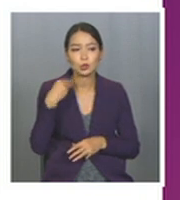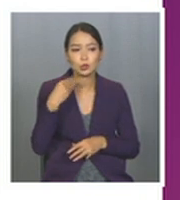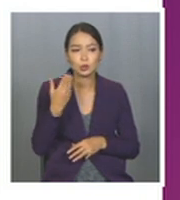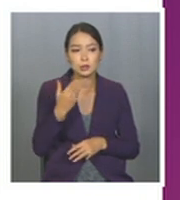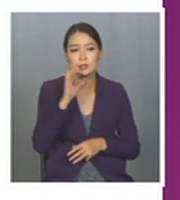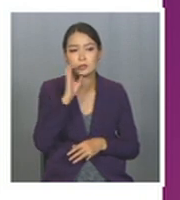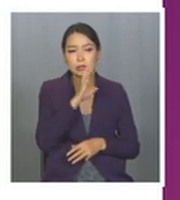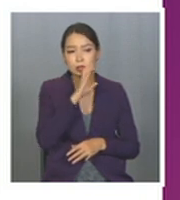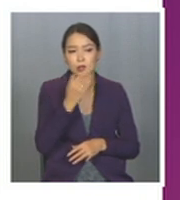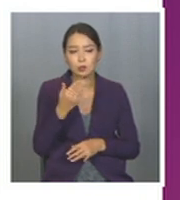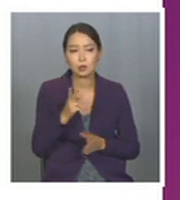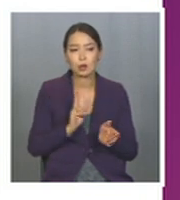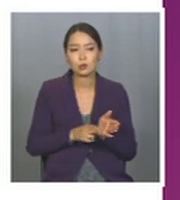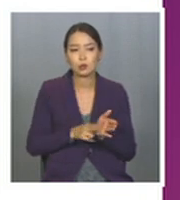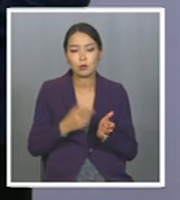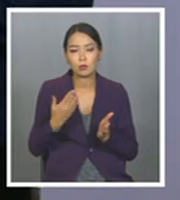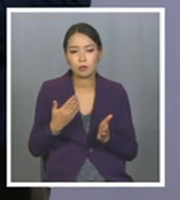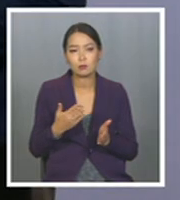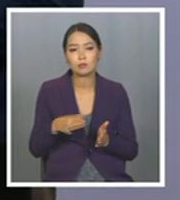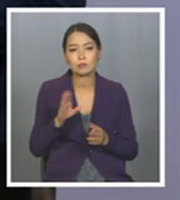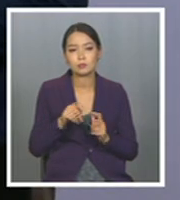жолы тұрақты пайдалануға берілді.